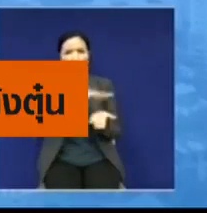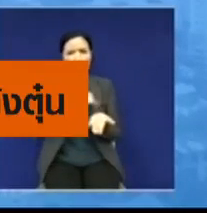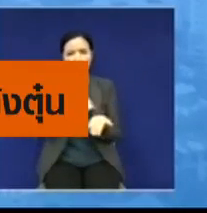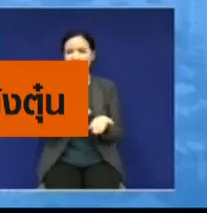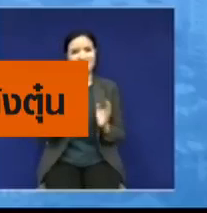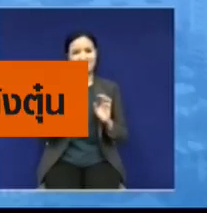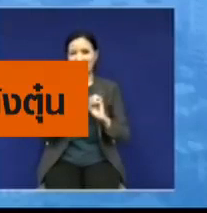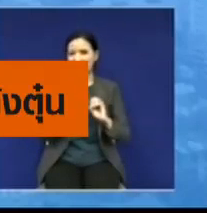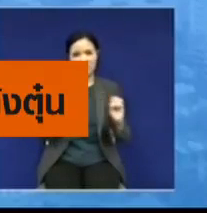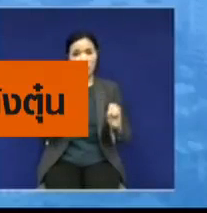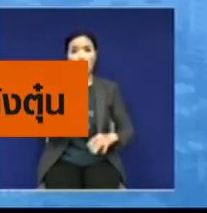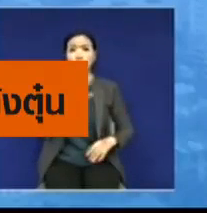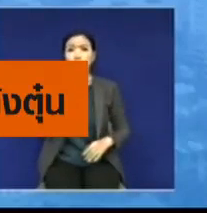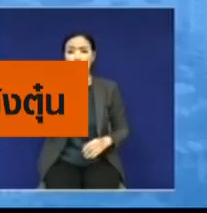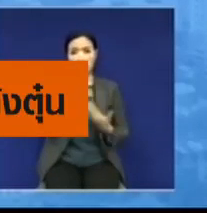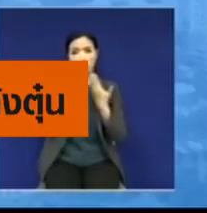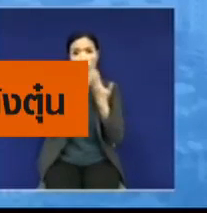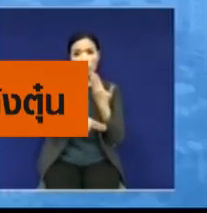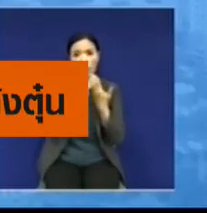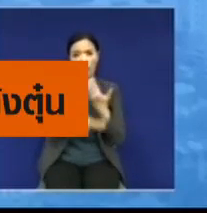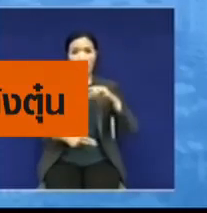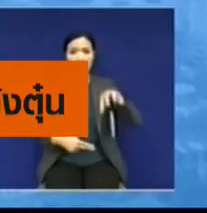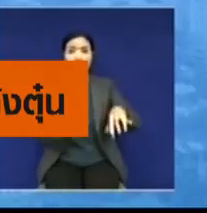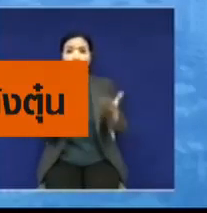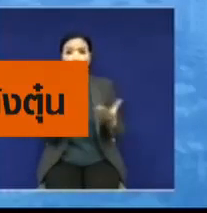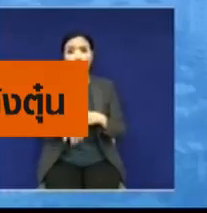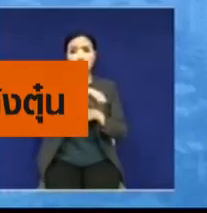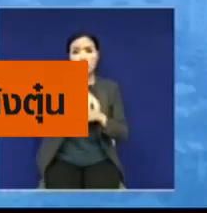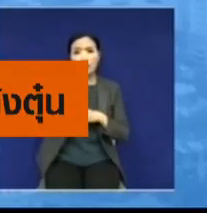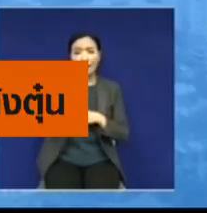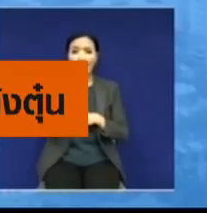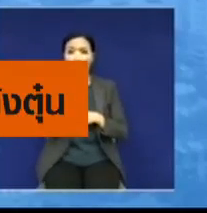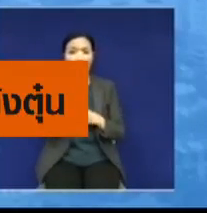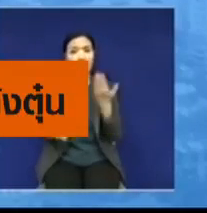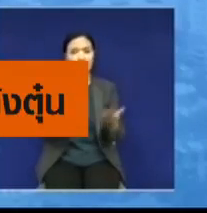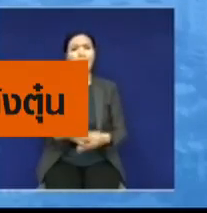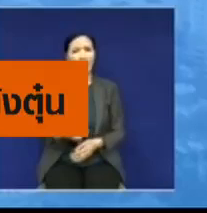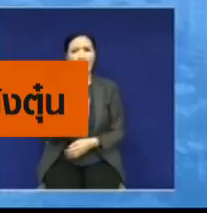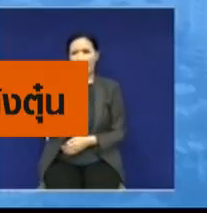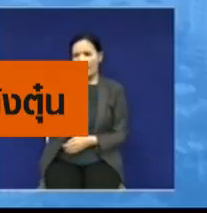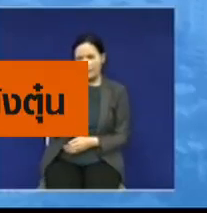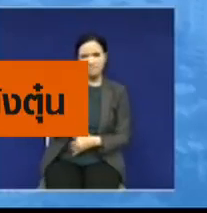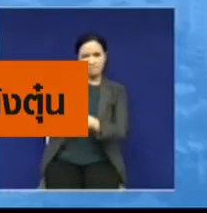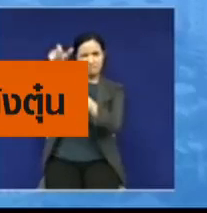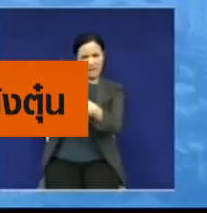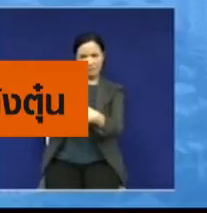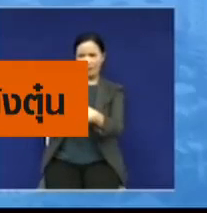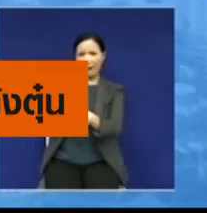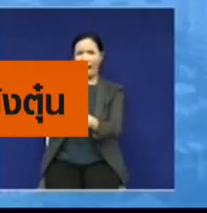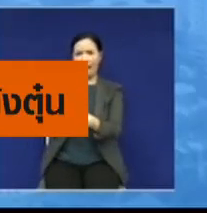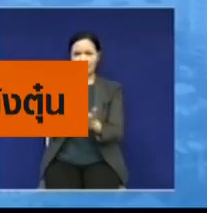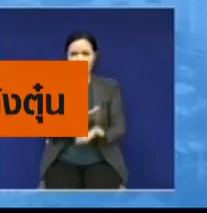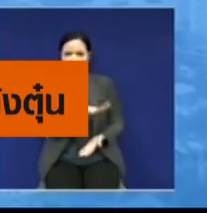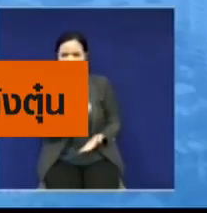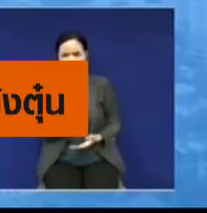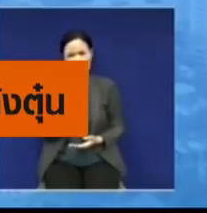นถ้าโรงแรมหรือหน่วยงานใดๆนะครับรับทราบแล้วก็เห็นพฤติการพฤติกรรมที่เกิดขึ้นจากบุคค